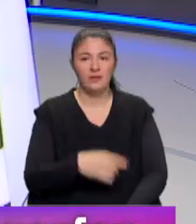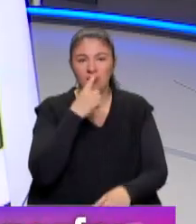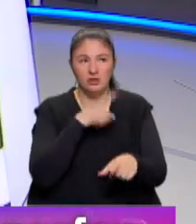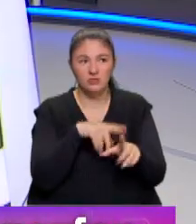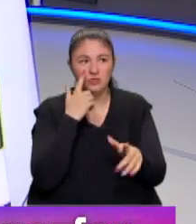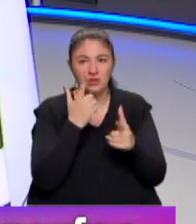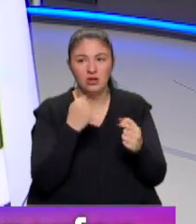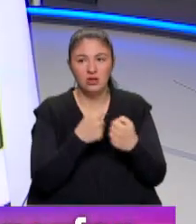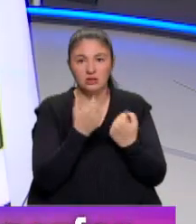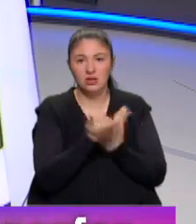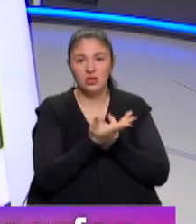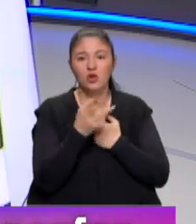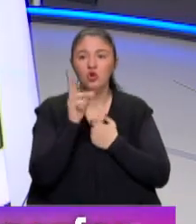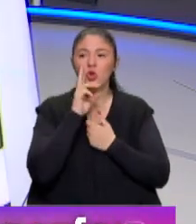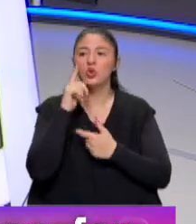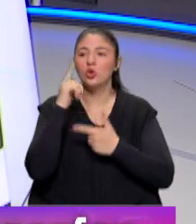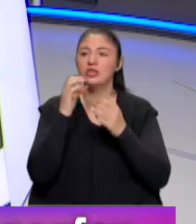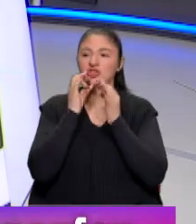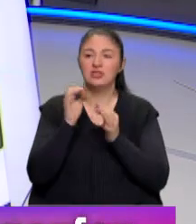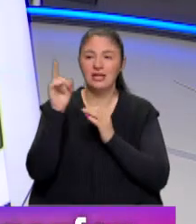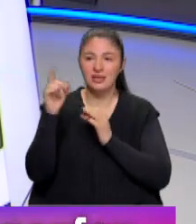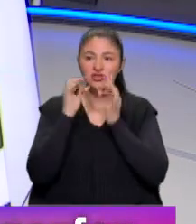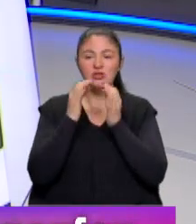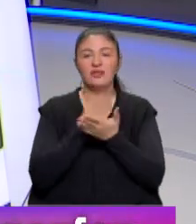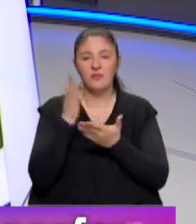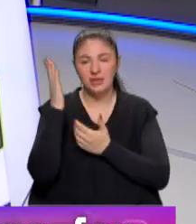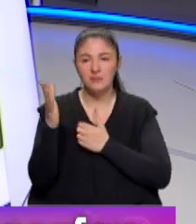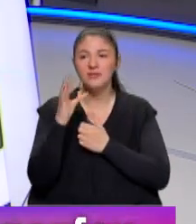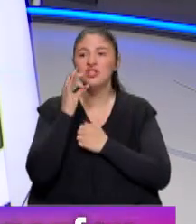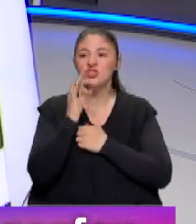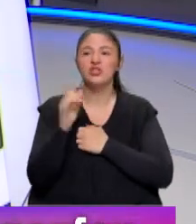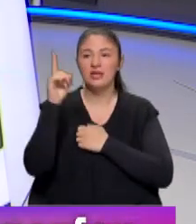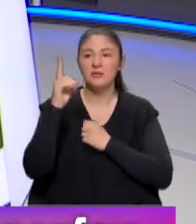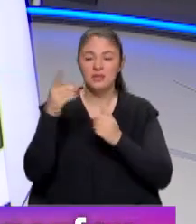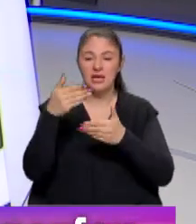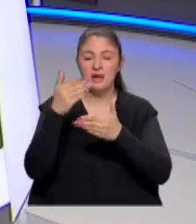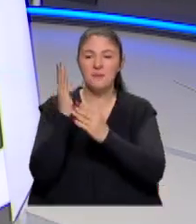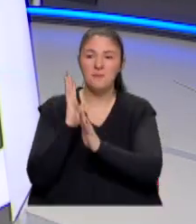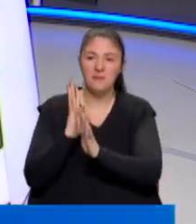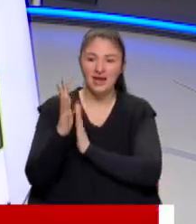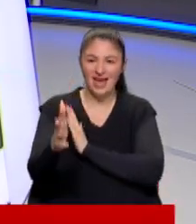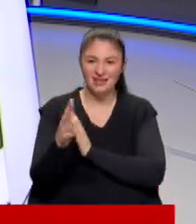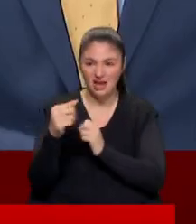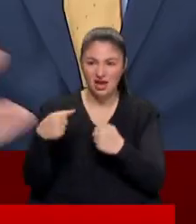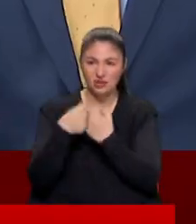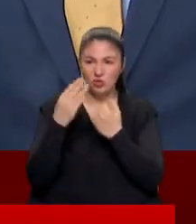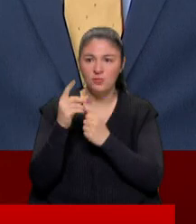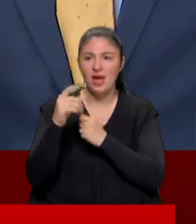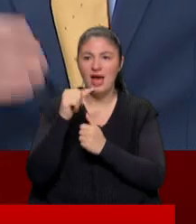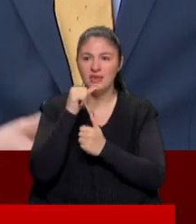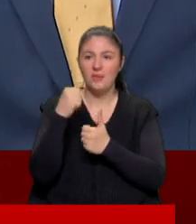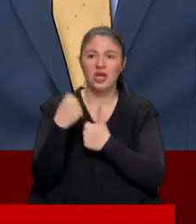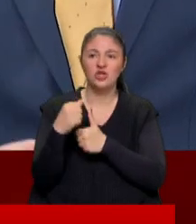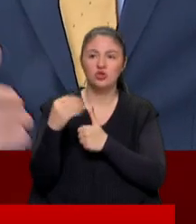İnanılmaz görüntüler, inanılmaz kazalar. Evet, son görüntümüz Çin'den de. Çin'den devam edelim. Çin'de bir bariyer kazası yaşanıyor. Bir adam eşi